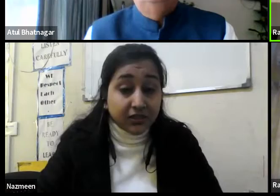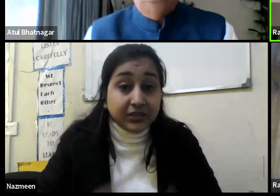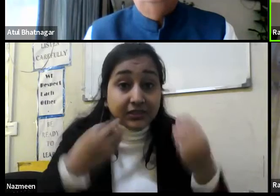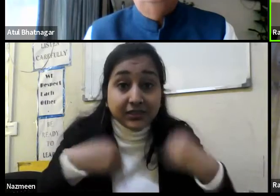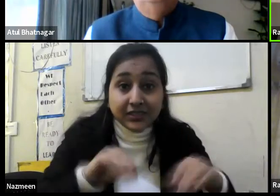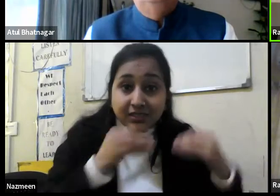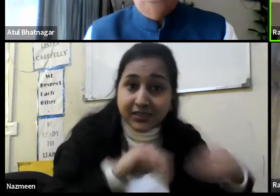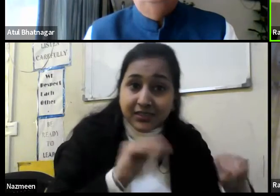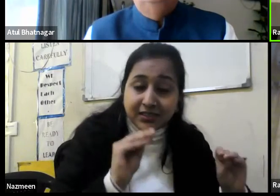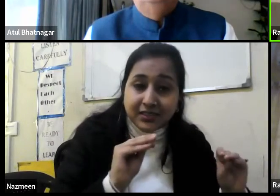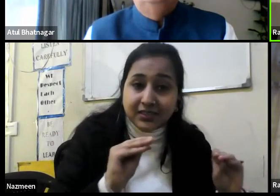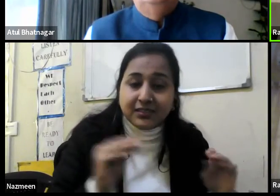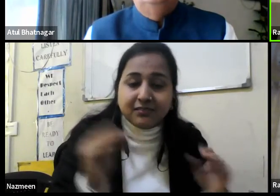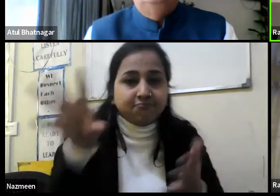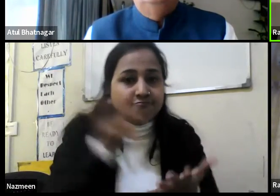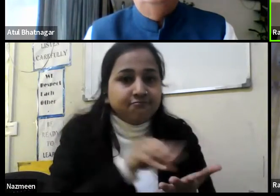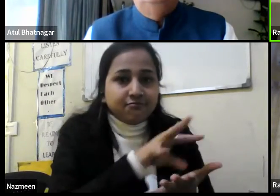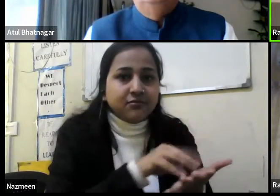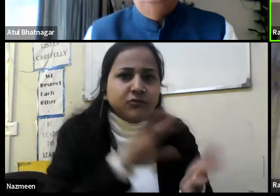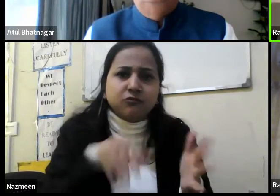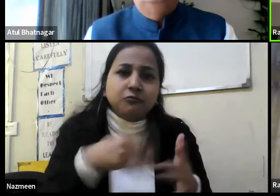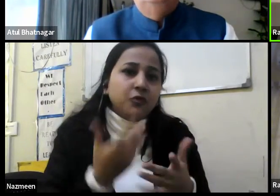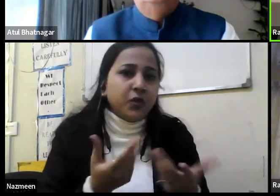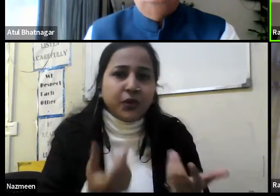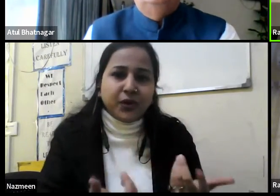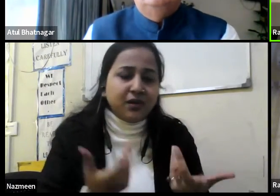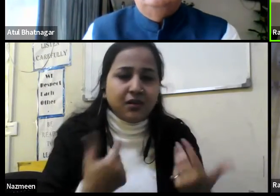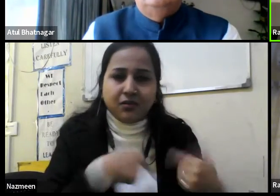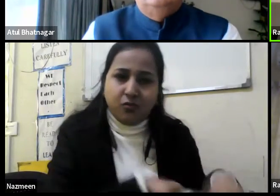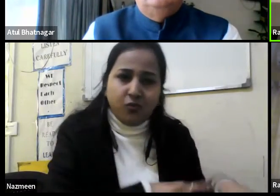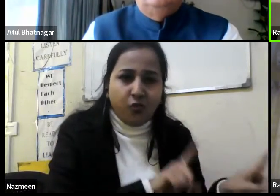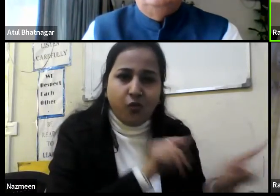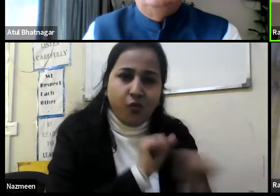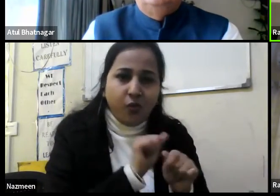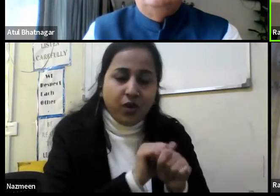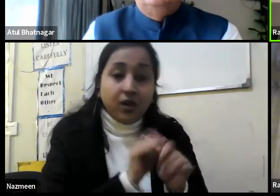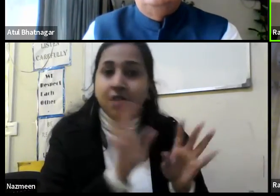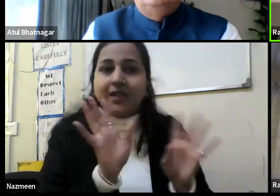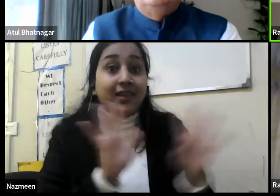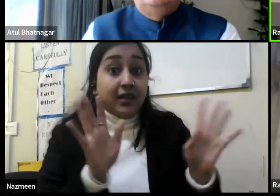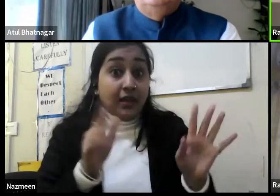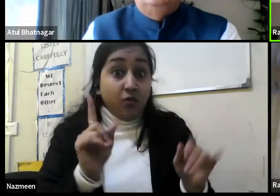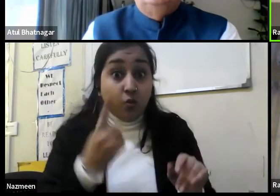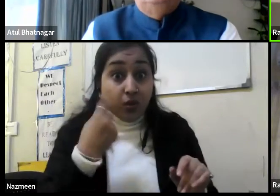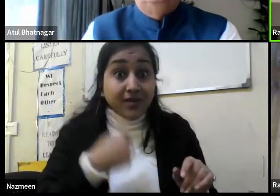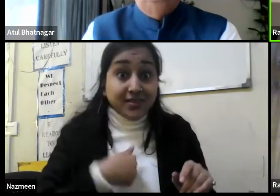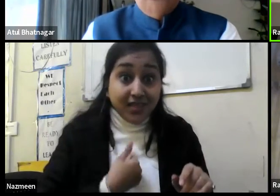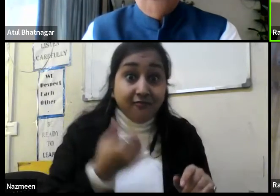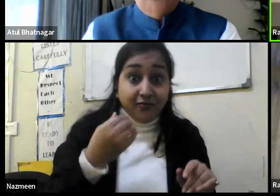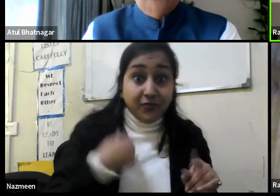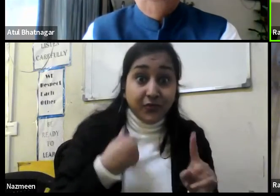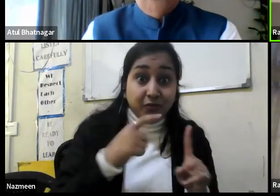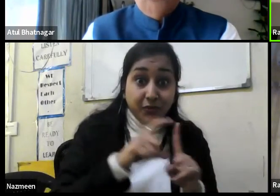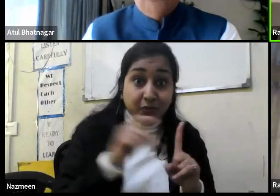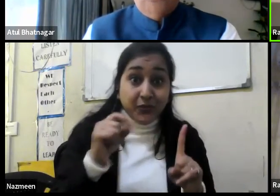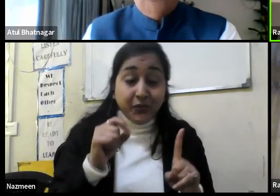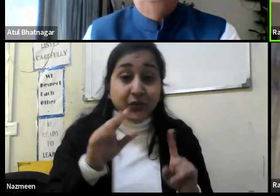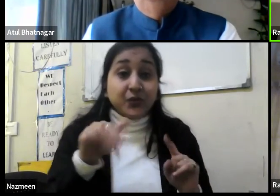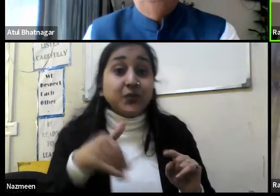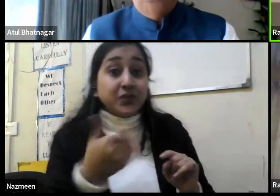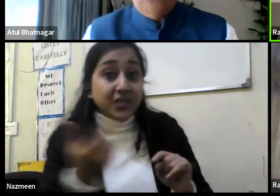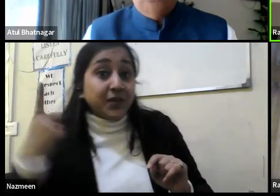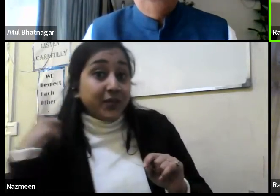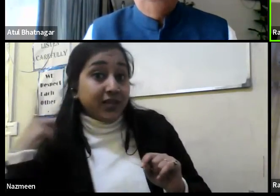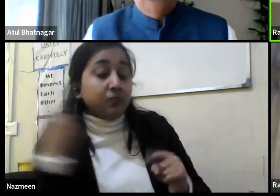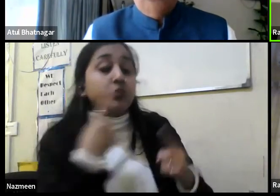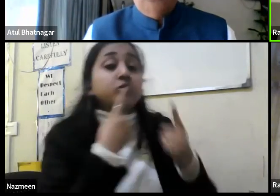लोगों को मैं रिक्रूट कर लूं, वो करेंगे काम, तो वो नहीं होता है। मेरे को खुद करना पड़ेगा, सीखना पड़ेगा, तभी मैं लीड कर सकता